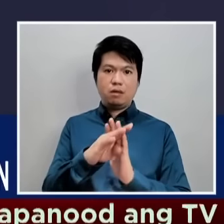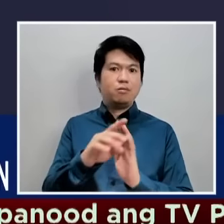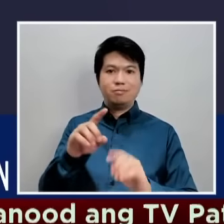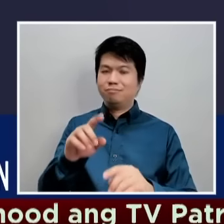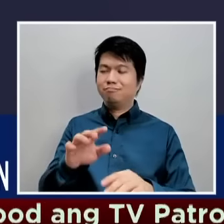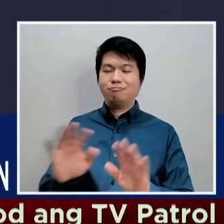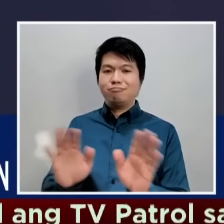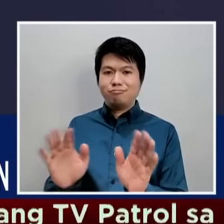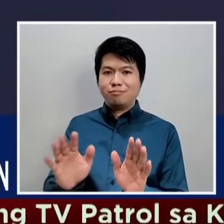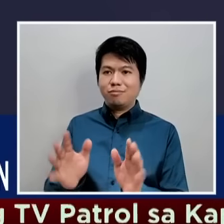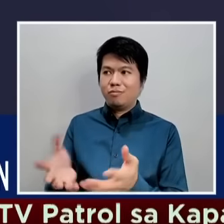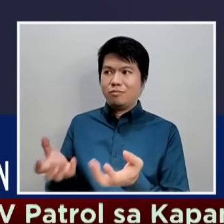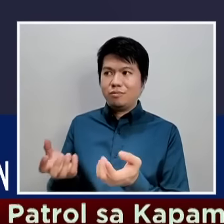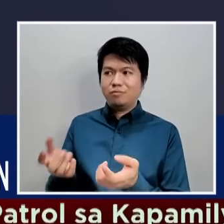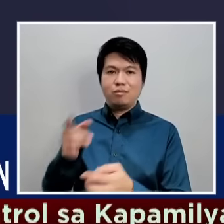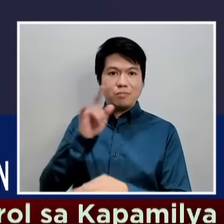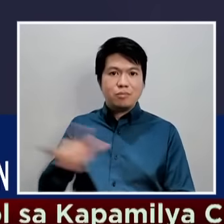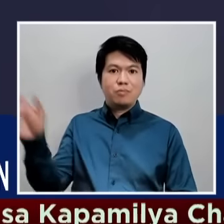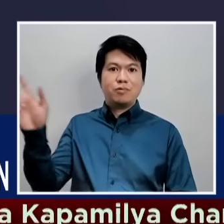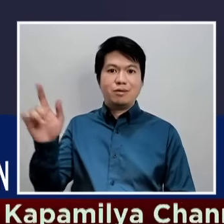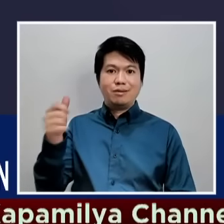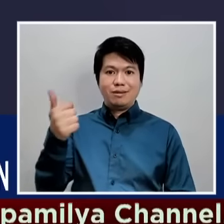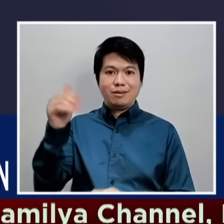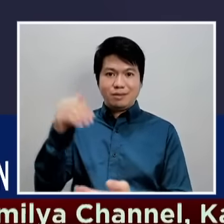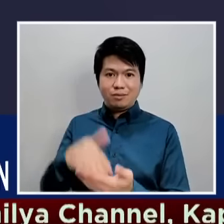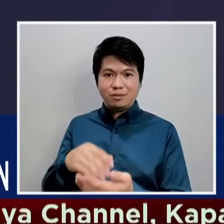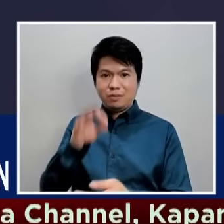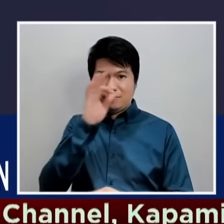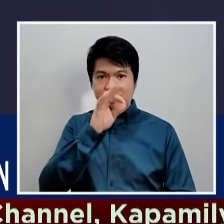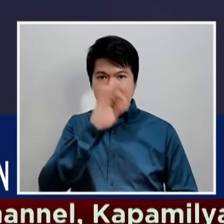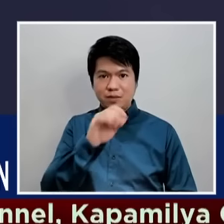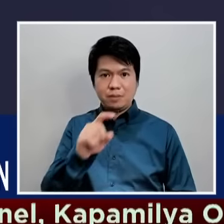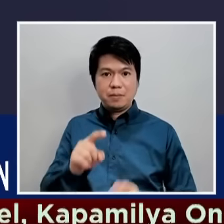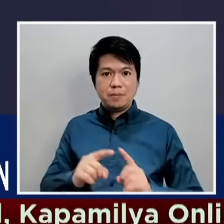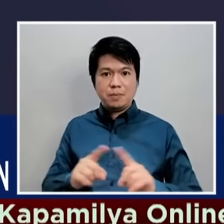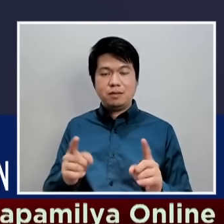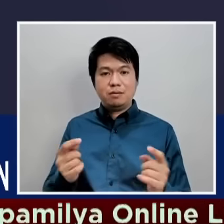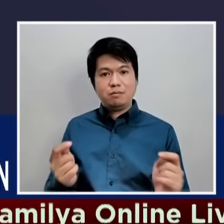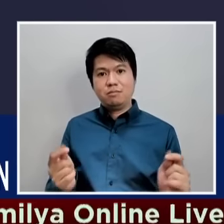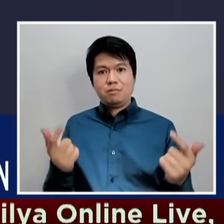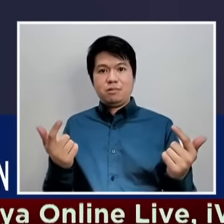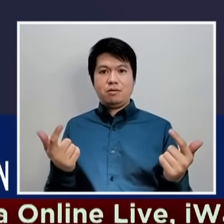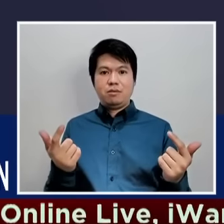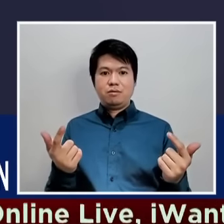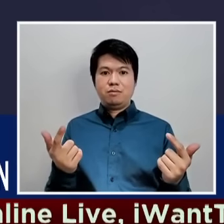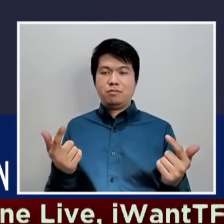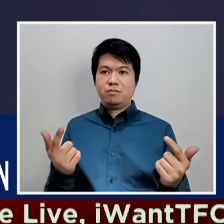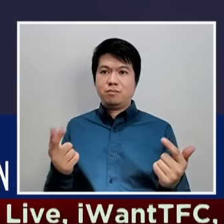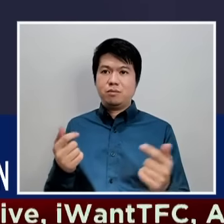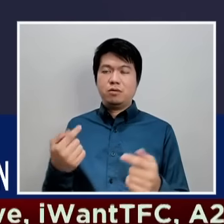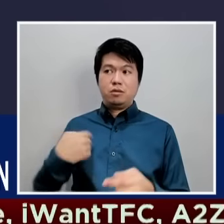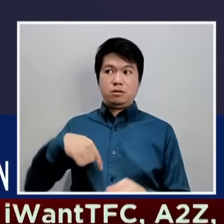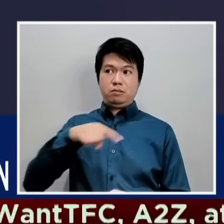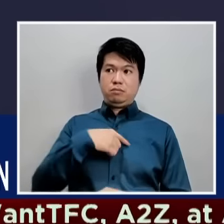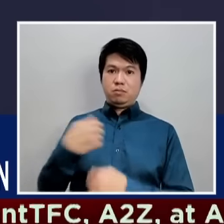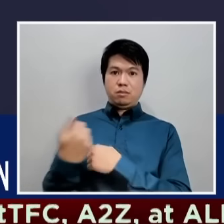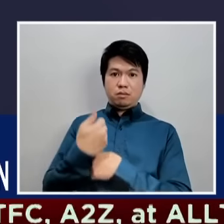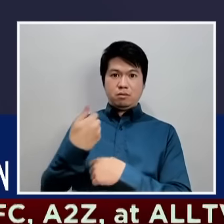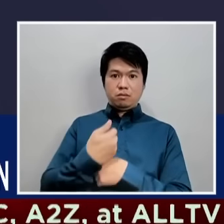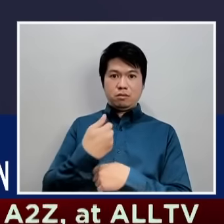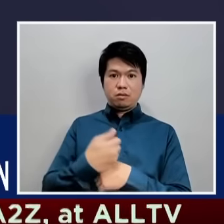10,000 Filipinos and then all of a sudden we'll be accused of having